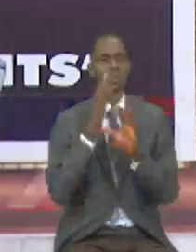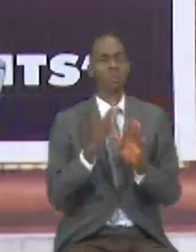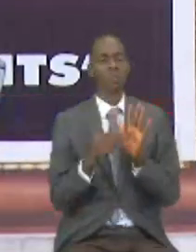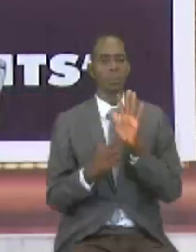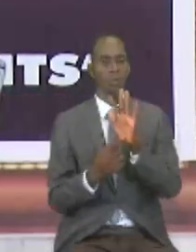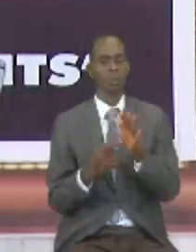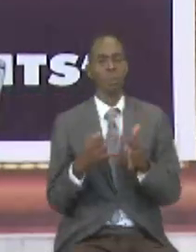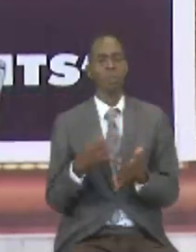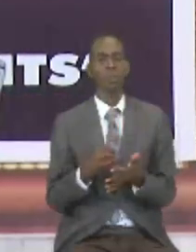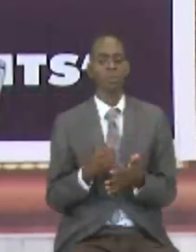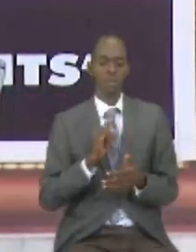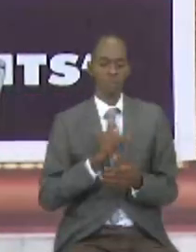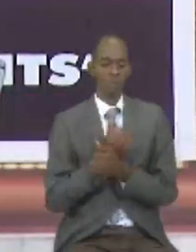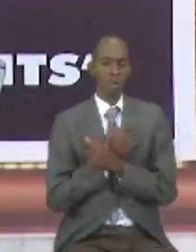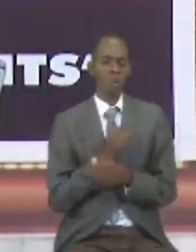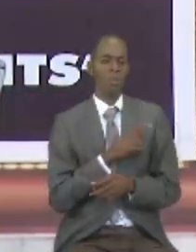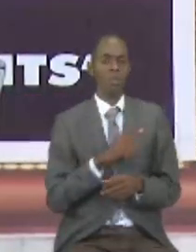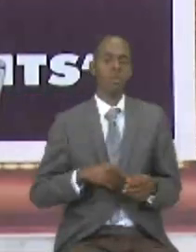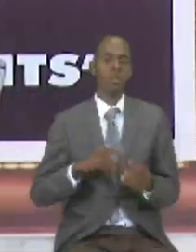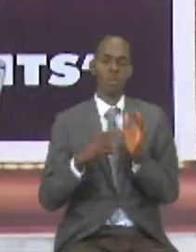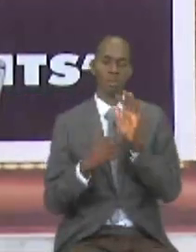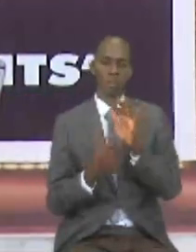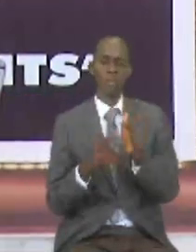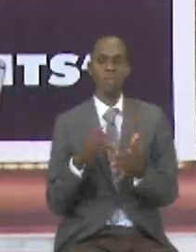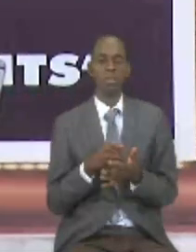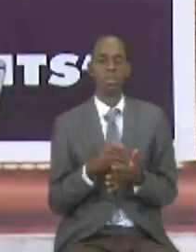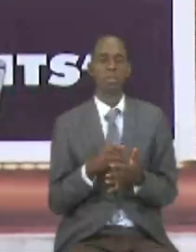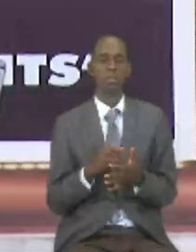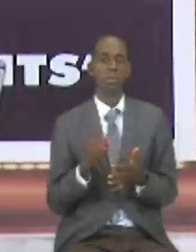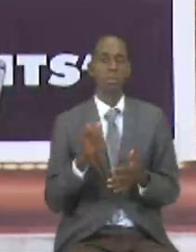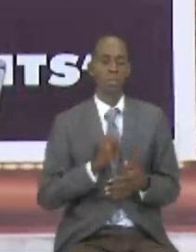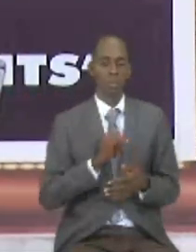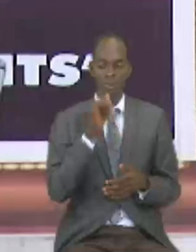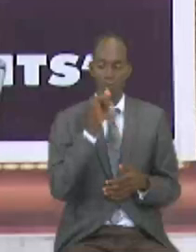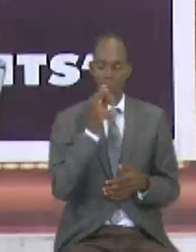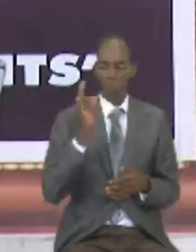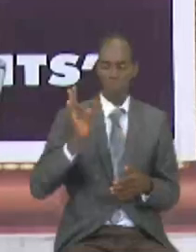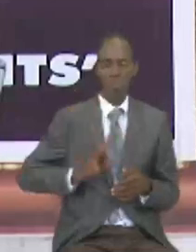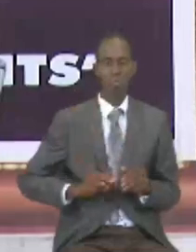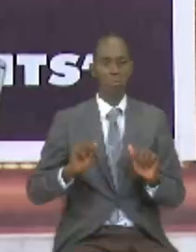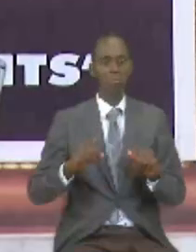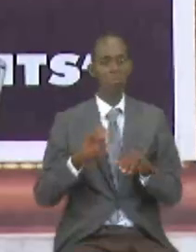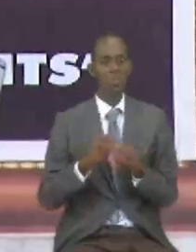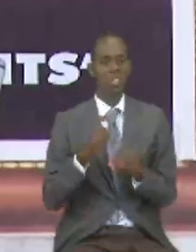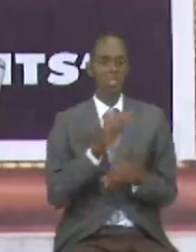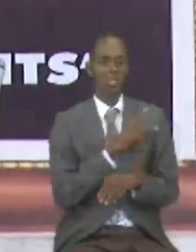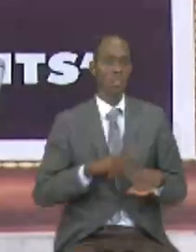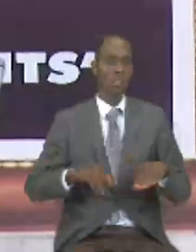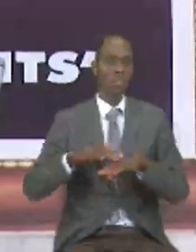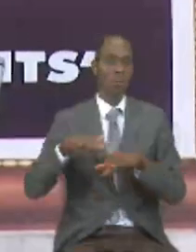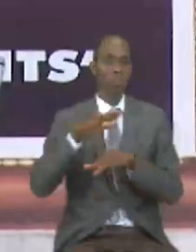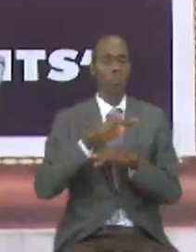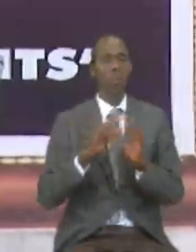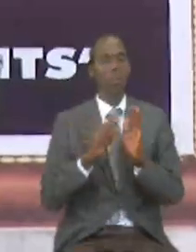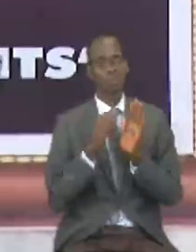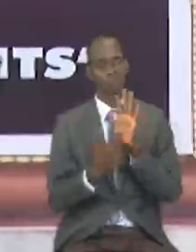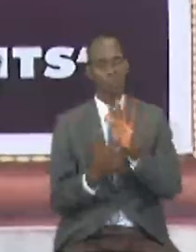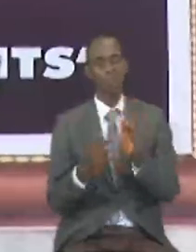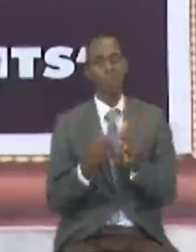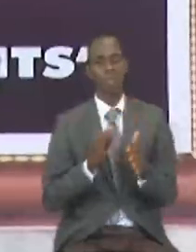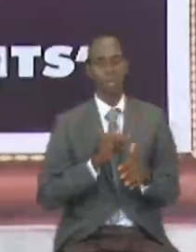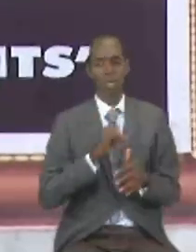prouve-le. J'aime le Seigneur, prouve-le. Oui, je suis profitable dans le royaume, je suis utile, prouve-le. Je